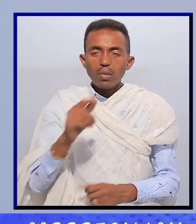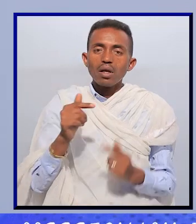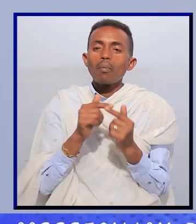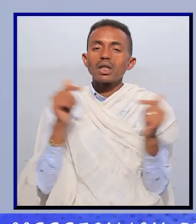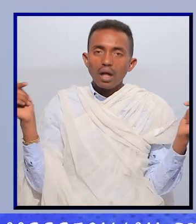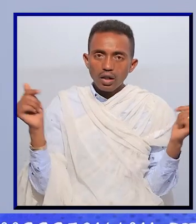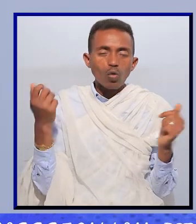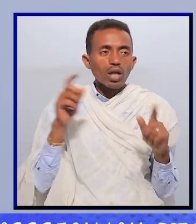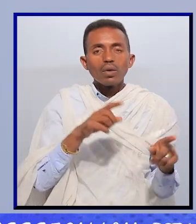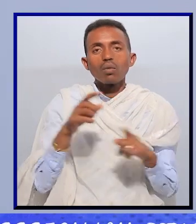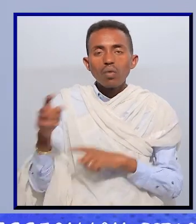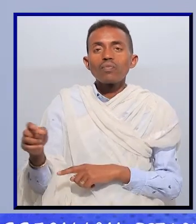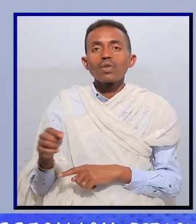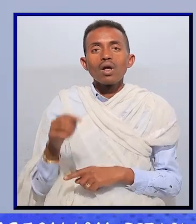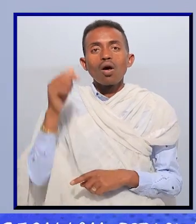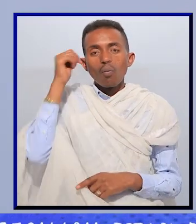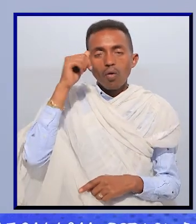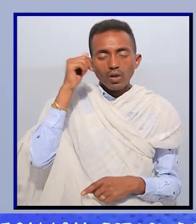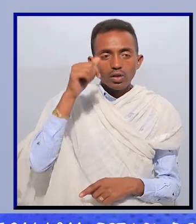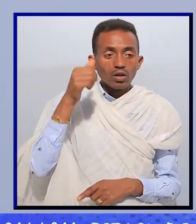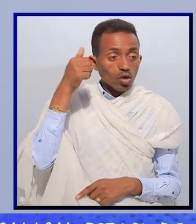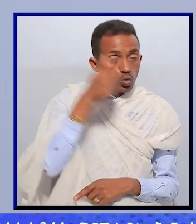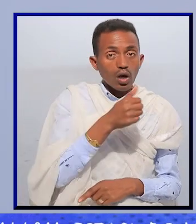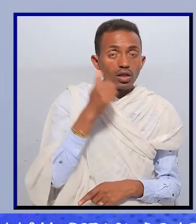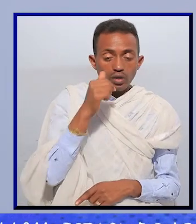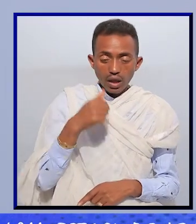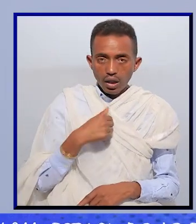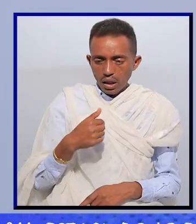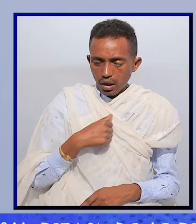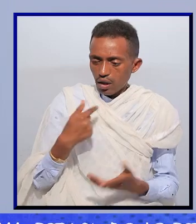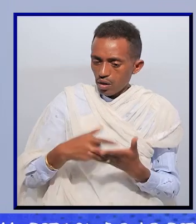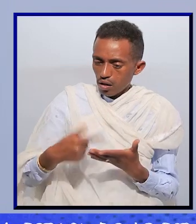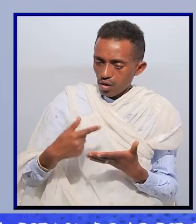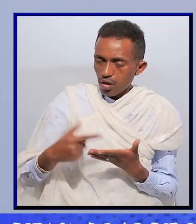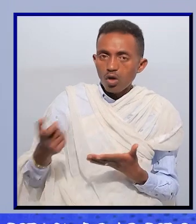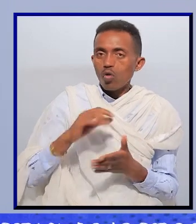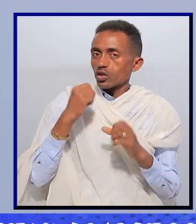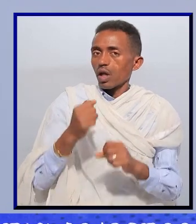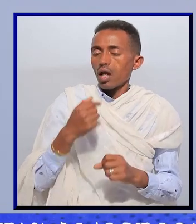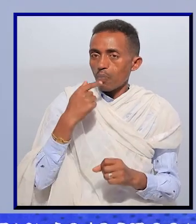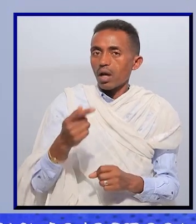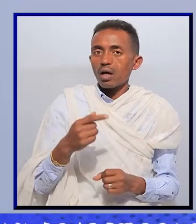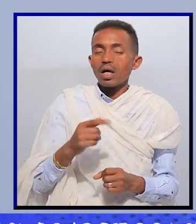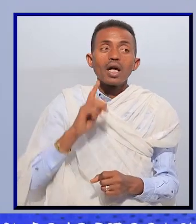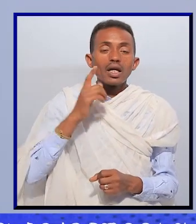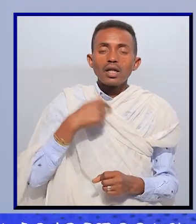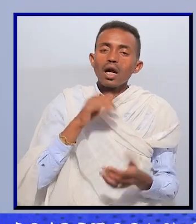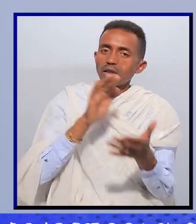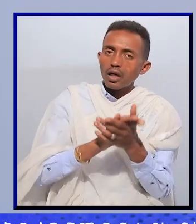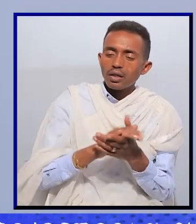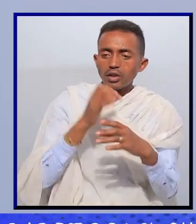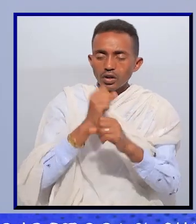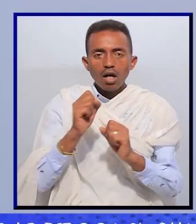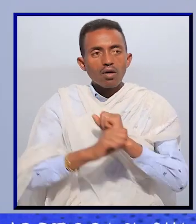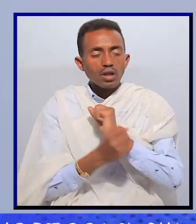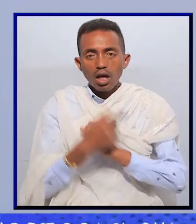ወንዶችን በተቃራኒ ወይም ደግሞ በወንድነት እሷ ሴት ሁና እኔ ሴት ነኝ ከኔ ይሄ ይጎላል ነገ እኔ